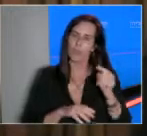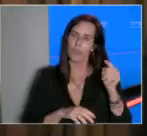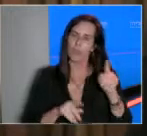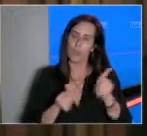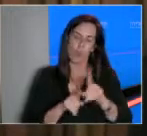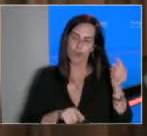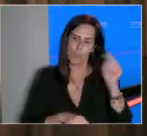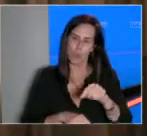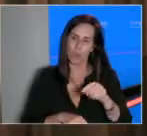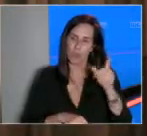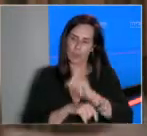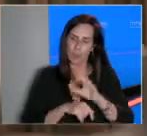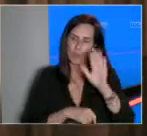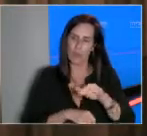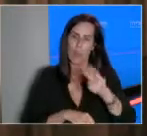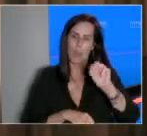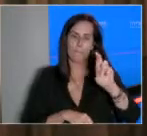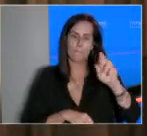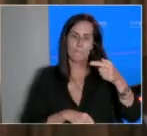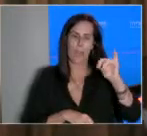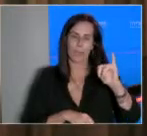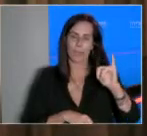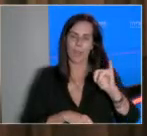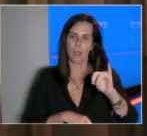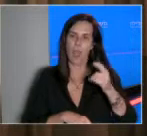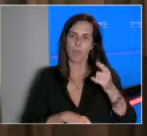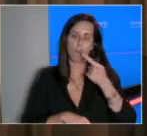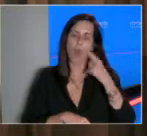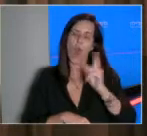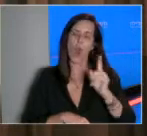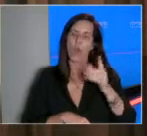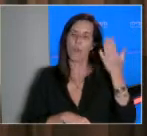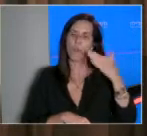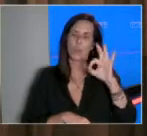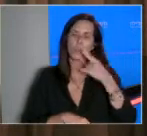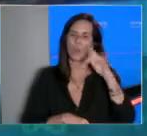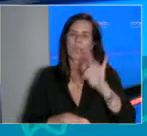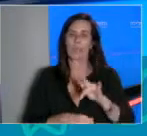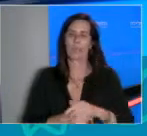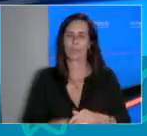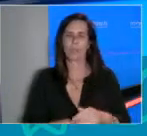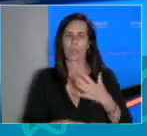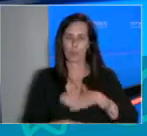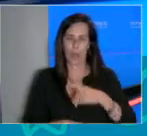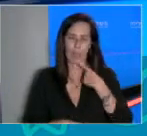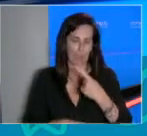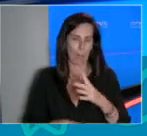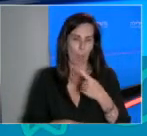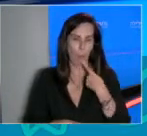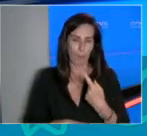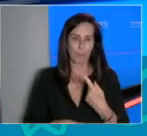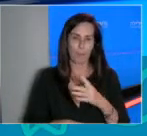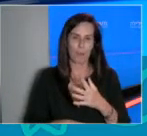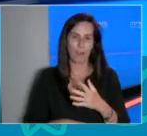כמו שבאו בזמנו ליעקב מרגי, שהיה איתנו, אבל נתנו לו בראש, אמרו לו, אתה תצביע בעד. אז אני רוצה רגע להגיד לך מה אומרים, כאילו,